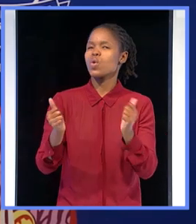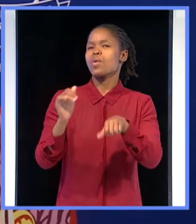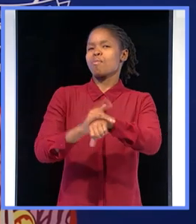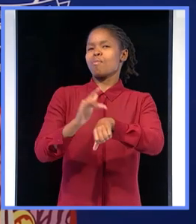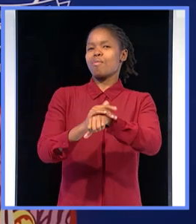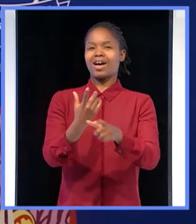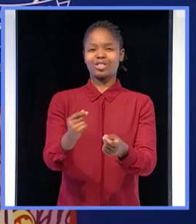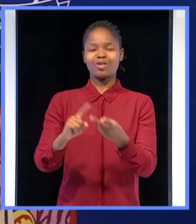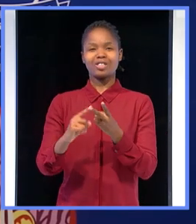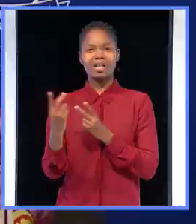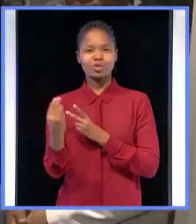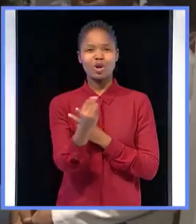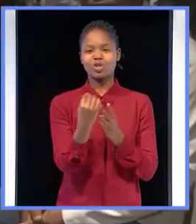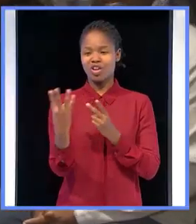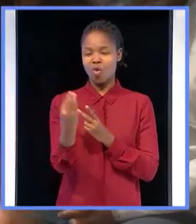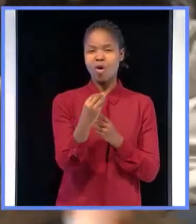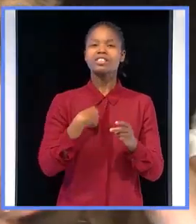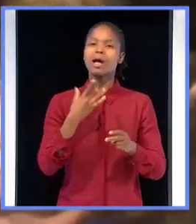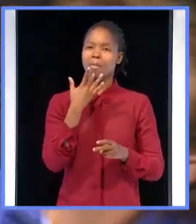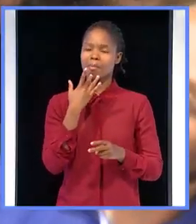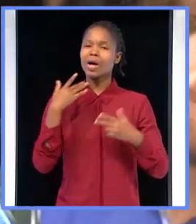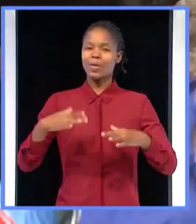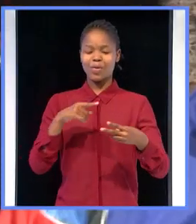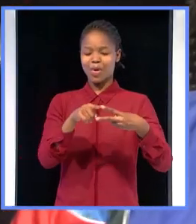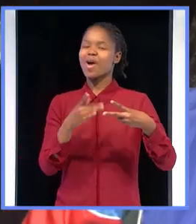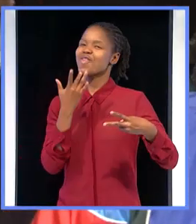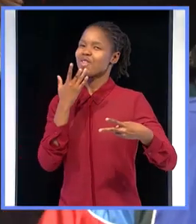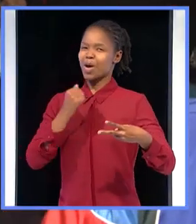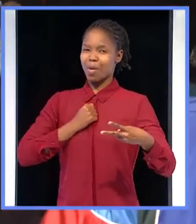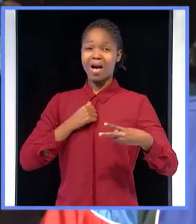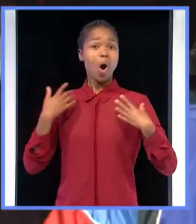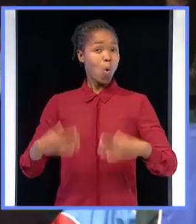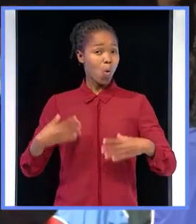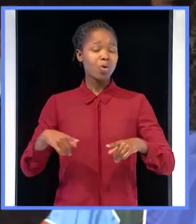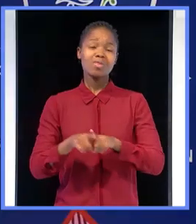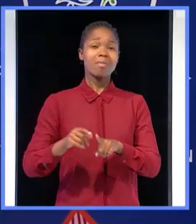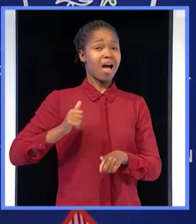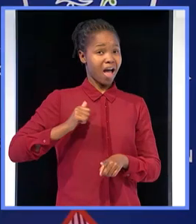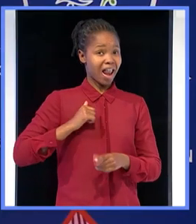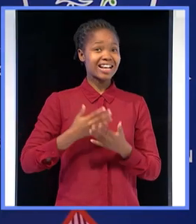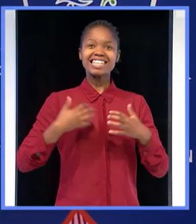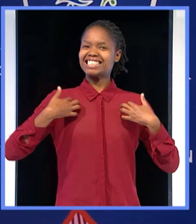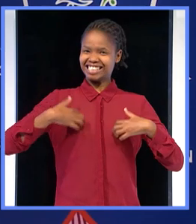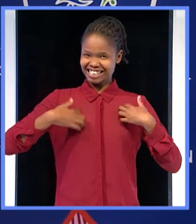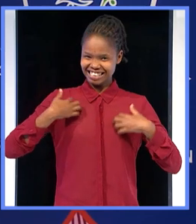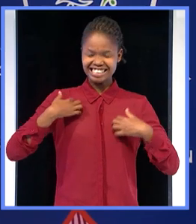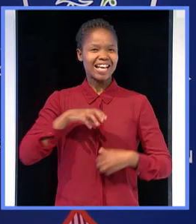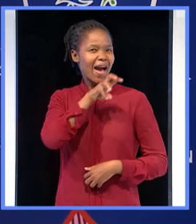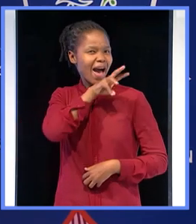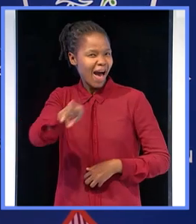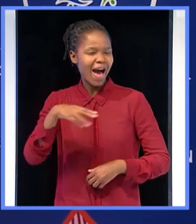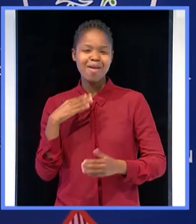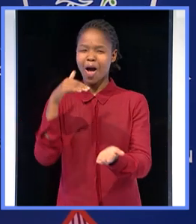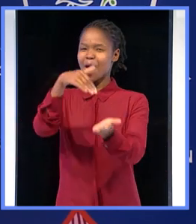en 400 meter sal rekord. Jong, dit is baie moeilik om te bepaal wat die uitslag van die ding gaan wees,